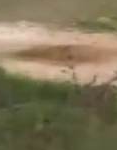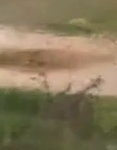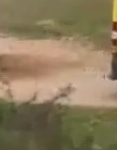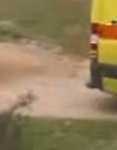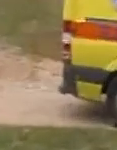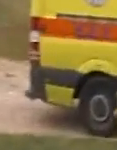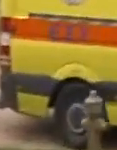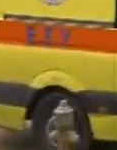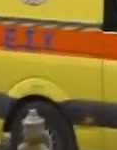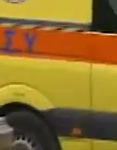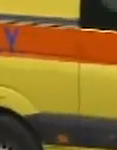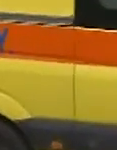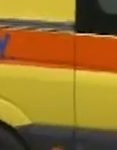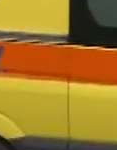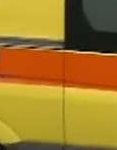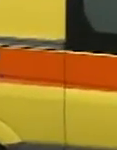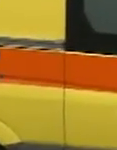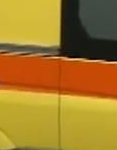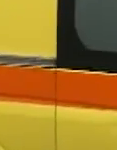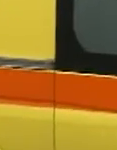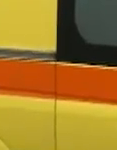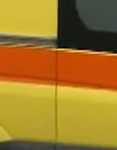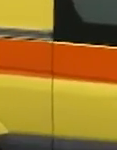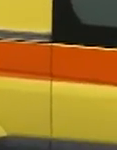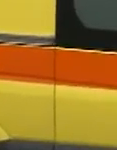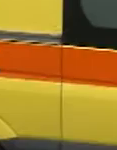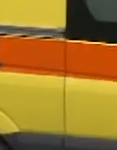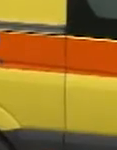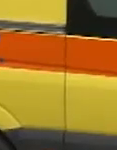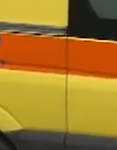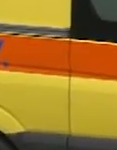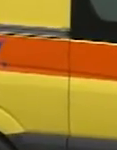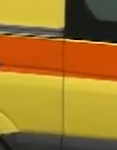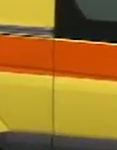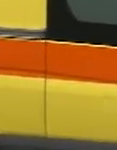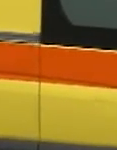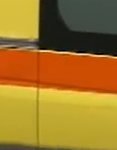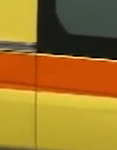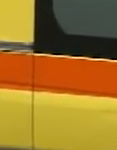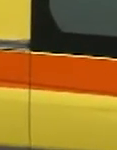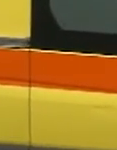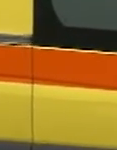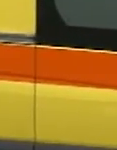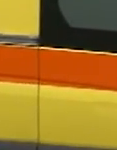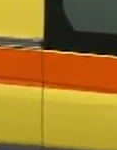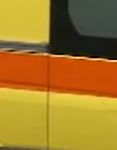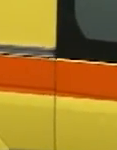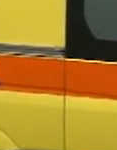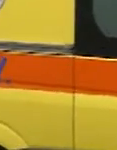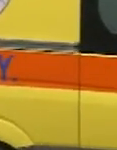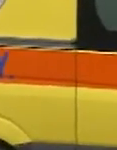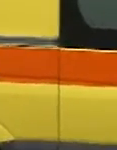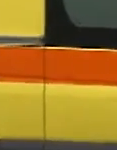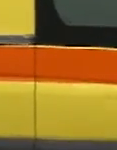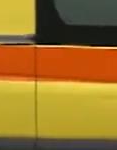Υπουργείου Υγείας Σωτήρης Τσιόδρας κατά την επίσημη ενημέρωση για τις εξελίξεις σχετικά με την πανδημία. Εκ των κρούσματων, τα 361 σχετίζονται με